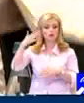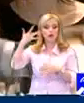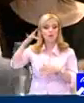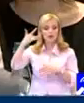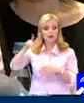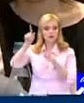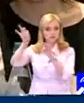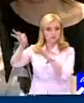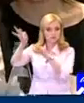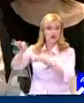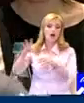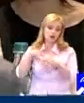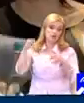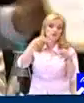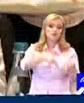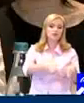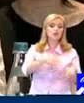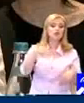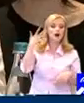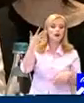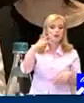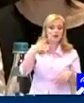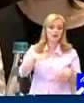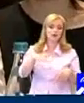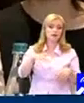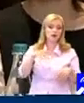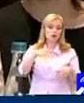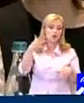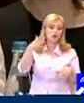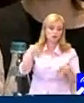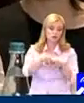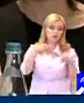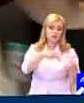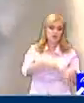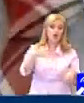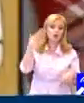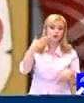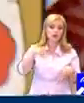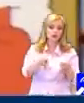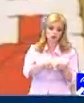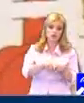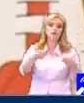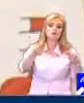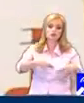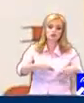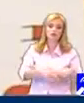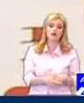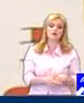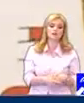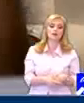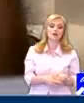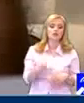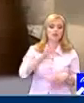de a acorda și soțului său de același sex. Adrian Coman și Robert Cleburne Hamilton cer recunoașterea în România căsătoriei